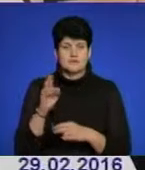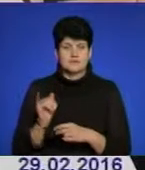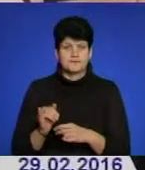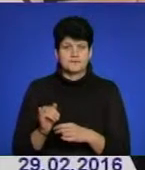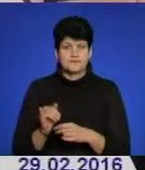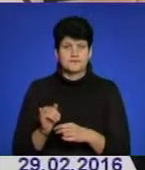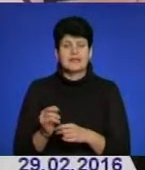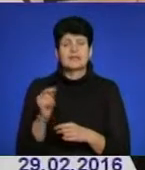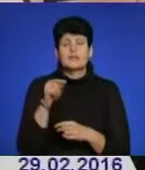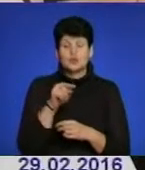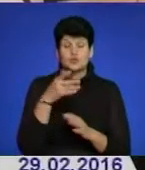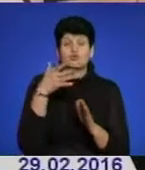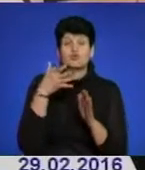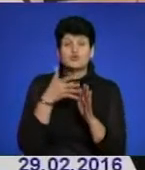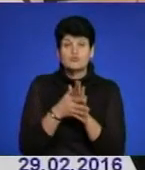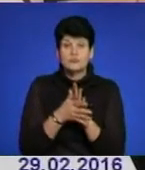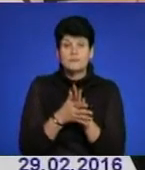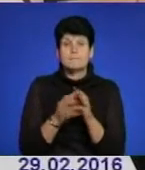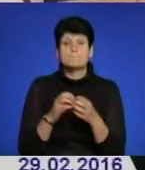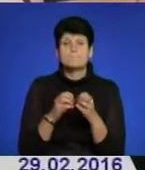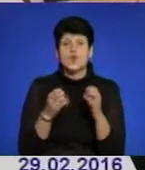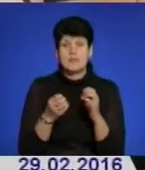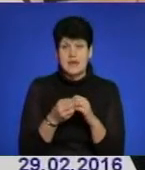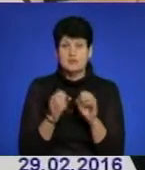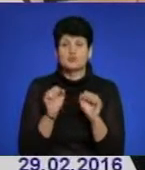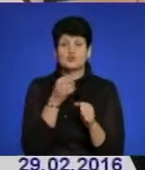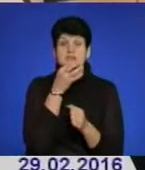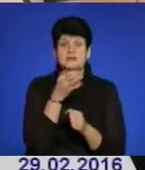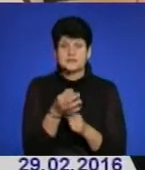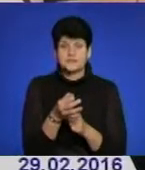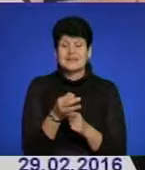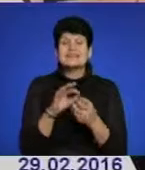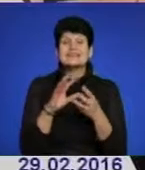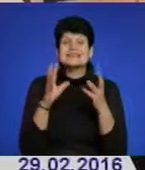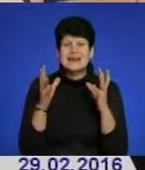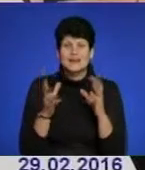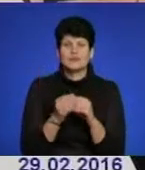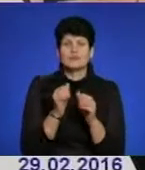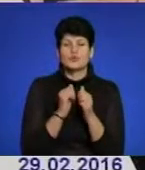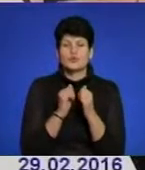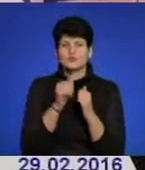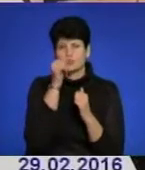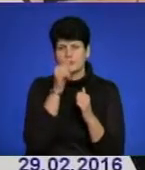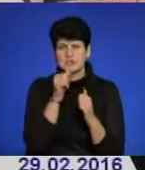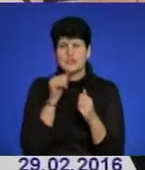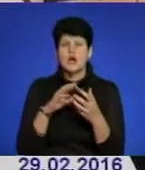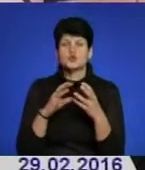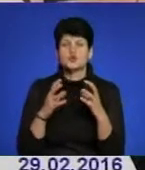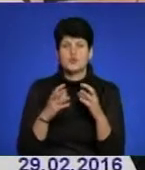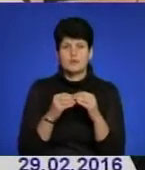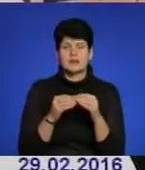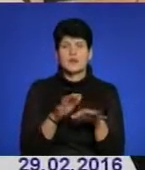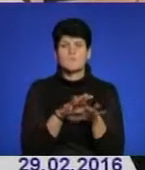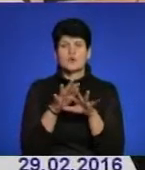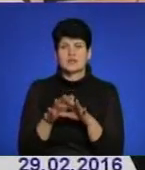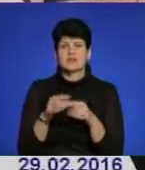Для того, щоб розуміти розмір проблеми, я можу сказати наступне, що загалом щомісячна сума для покриття